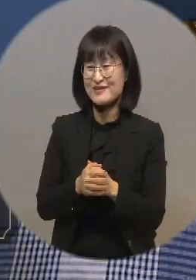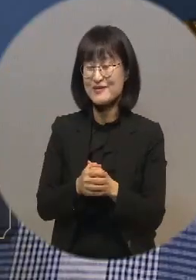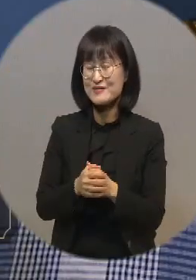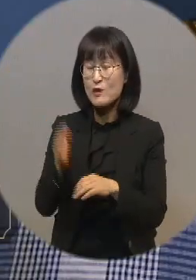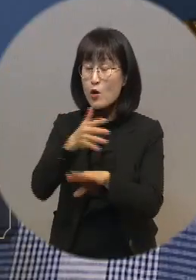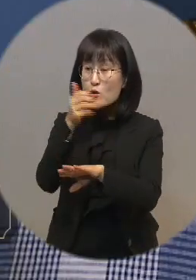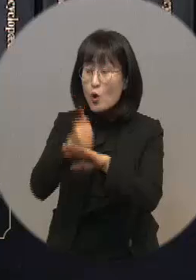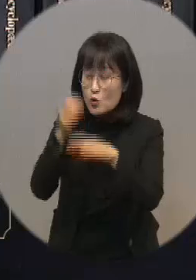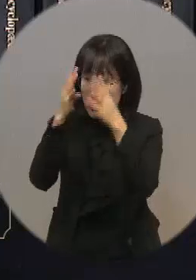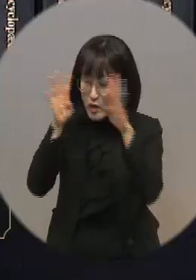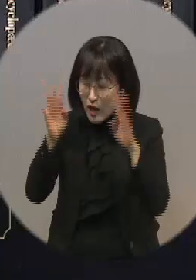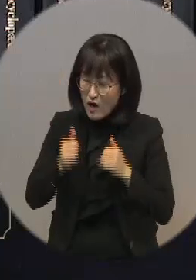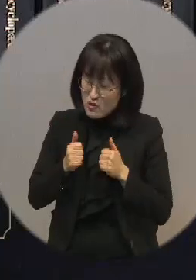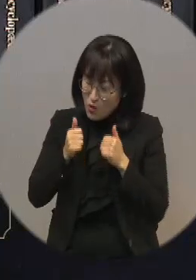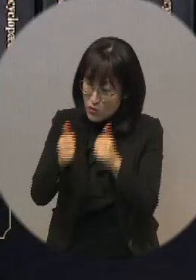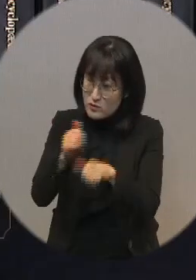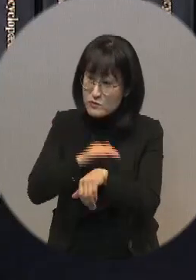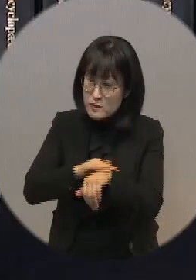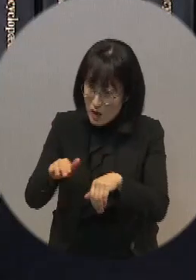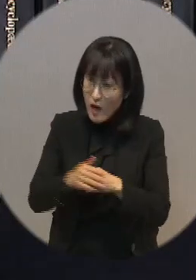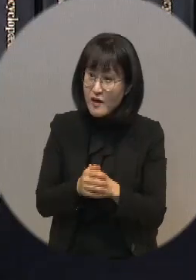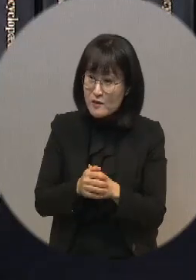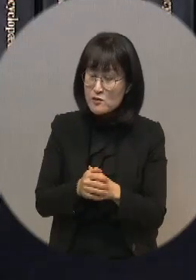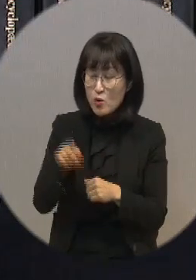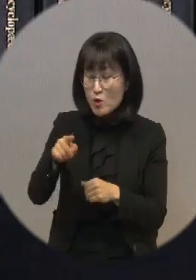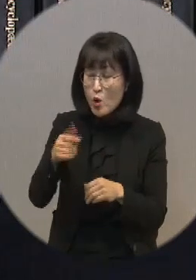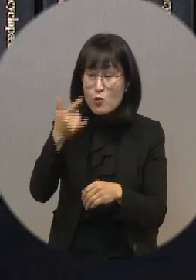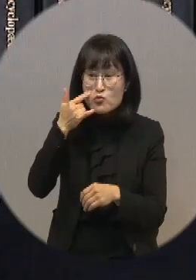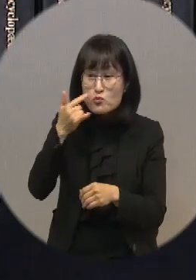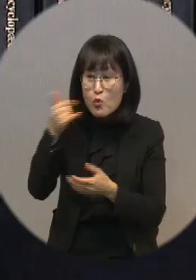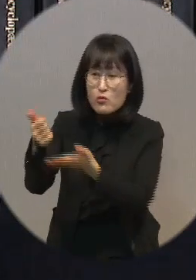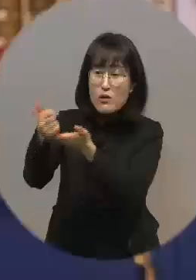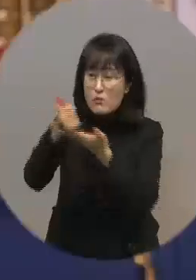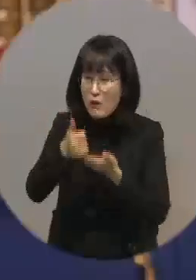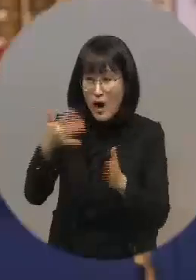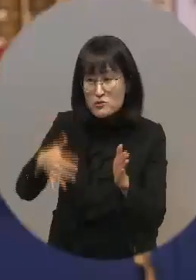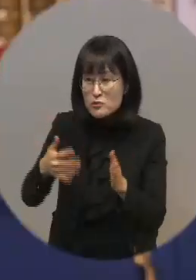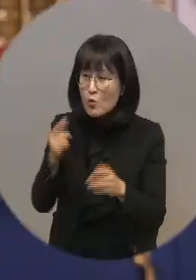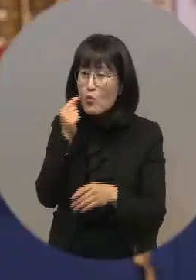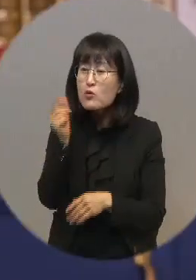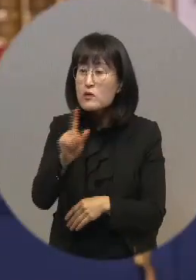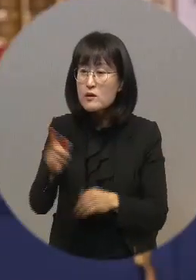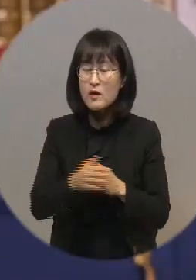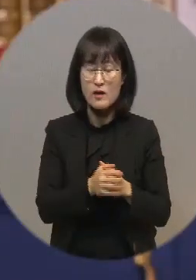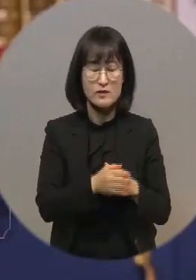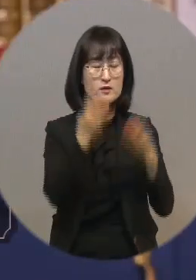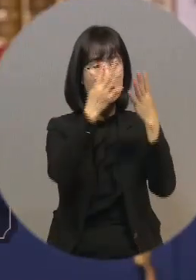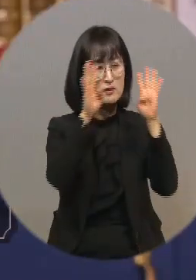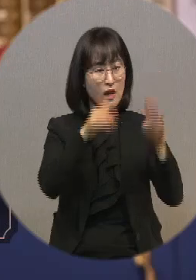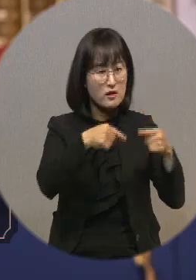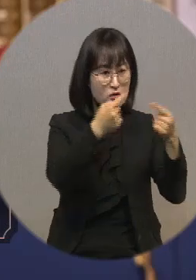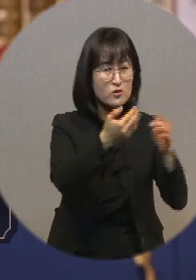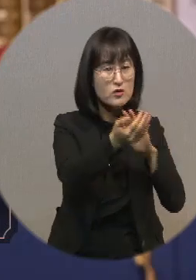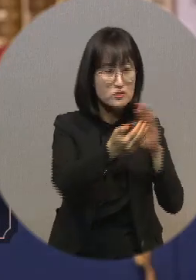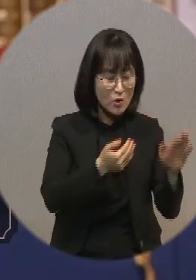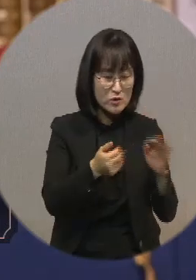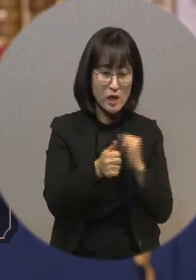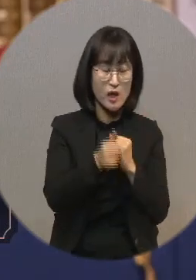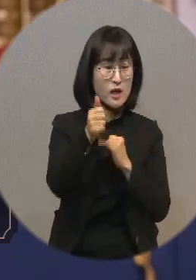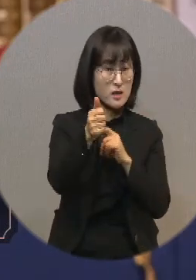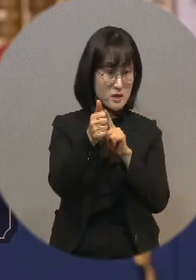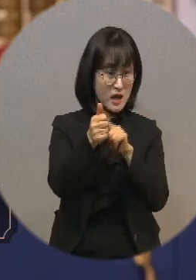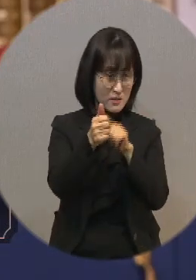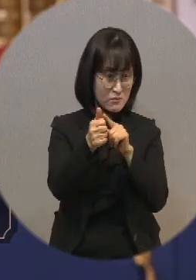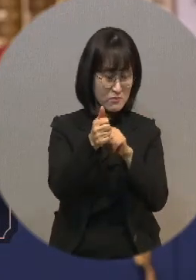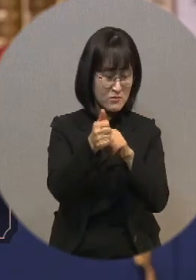대학생활 했잖아요. 그때는 부모님이 안 오셨던 거죠, 한국에. 네, 네. 어떻게 모시고 왔어요? 대학을 이미 가기 전에 그래서 오빠랑 둘이 노가다를 한